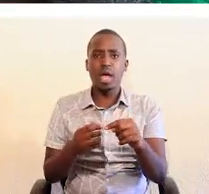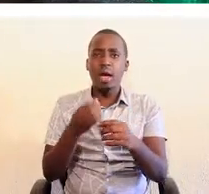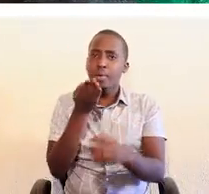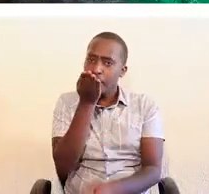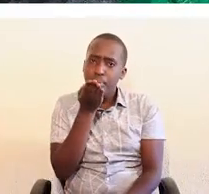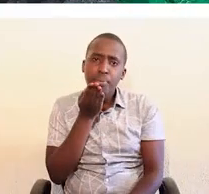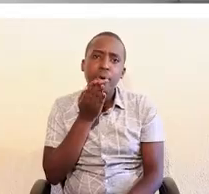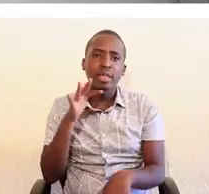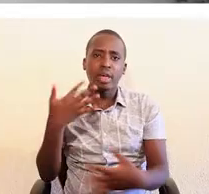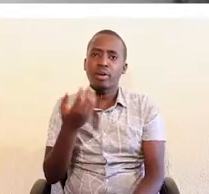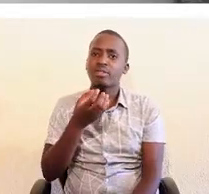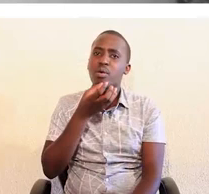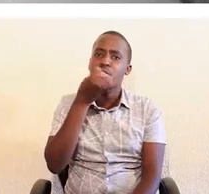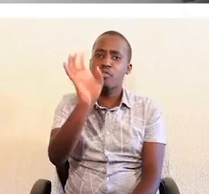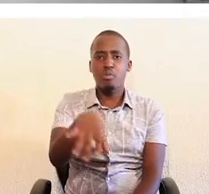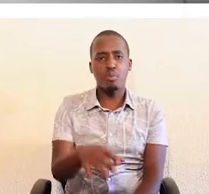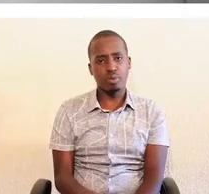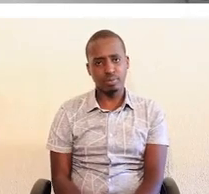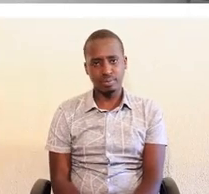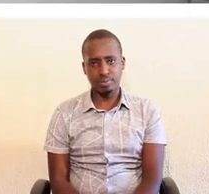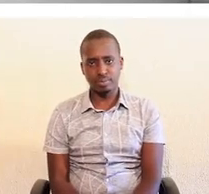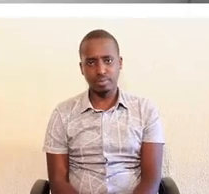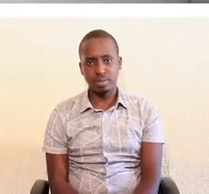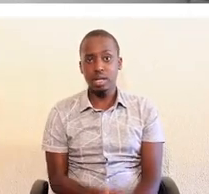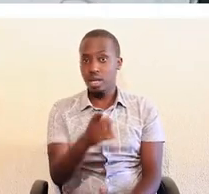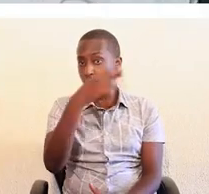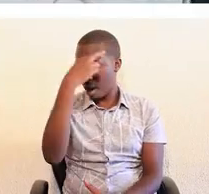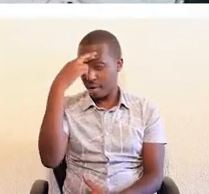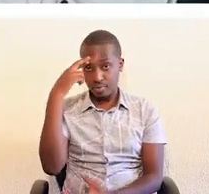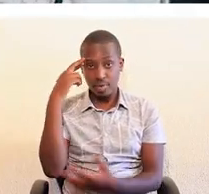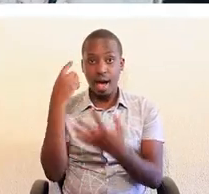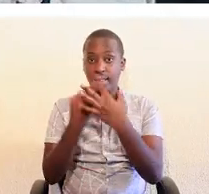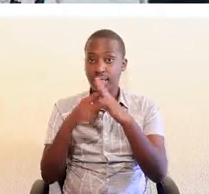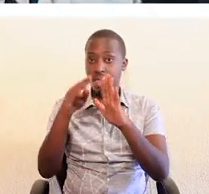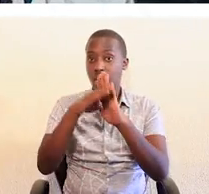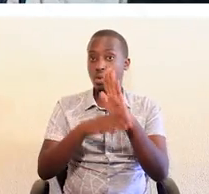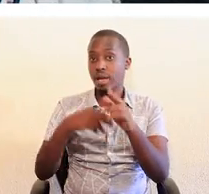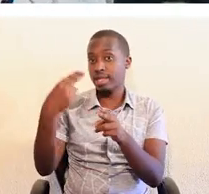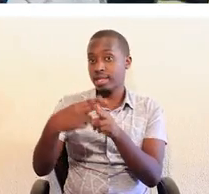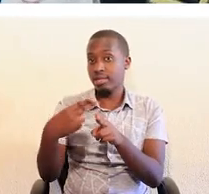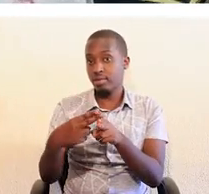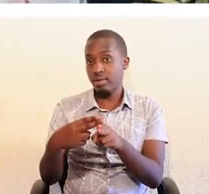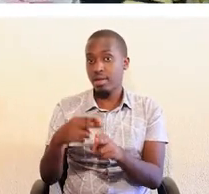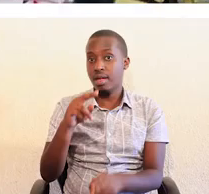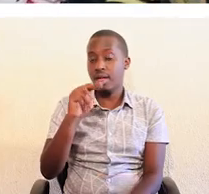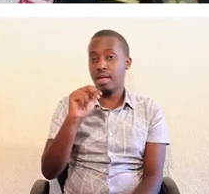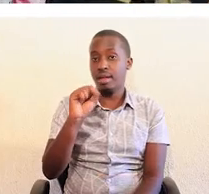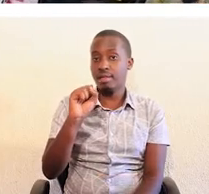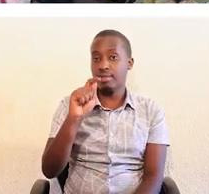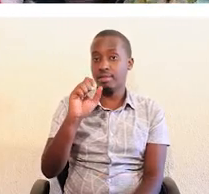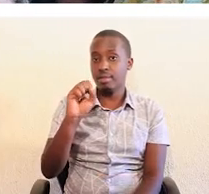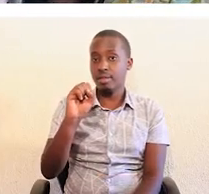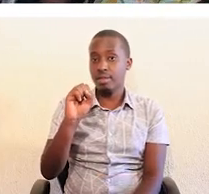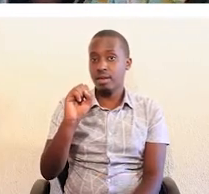cyangwa umuvumo runaka ni muri urwo rwego hatangijwe gahunda yiswe SMS technology mu